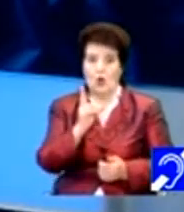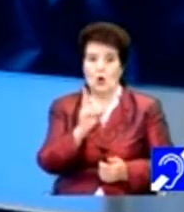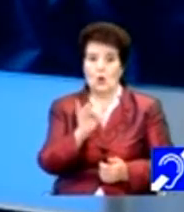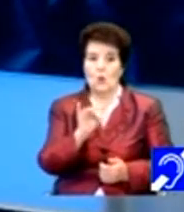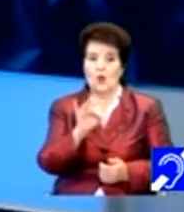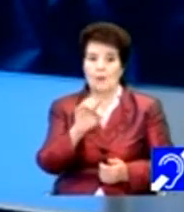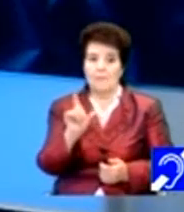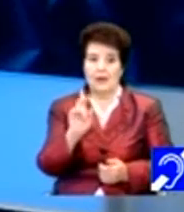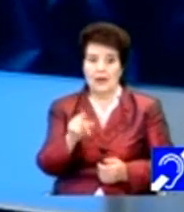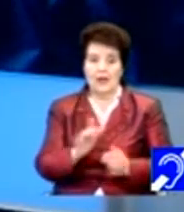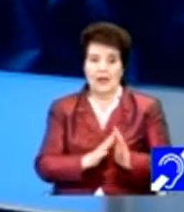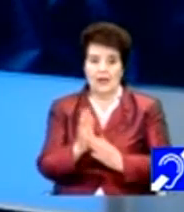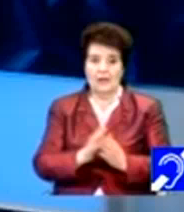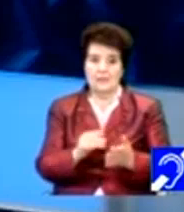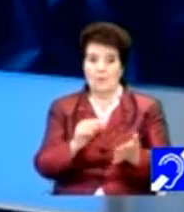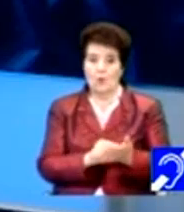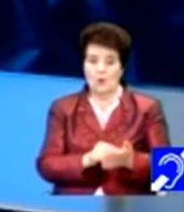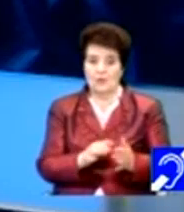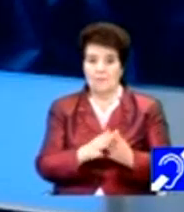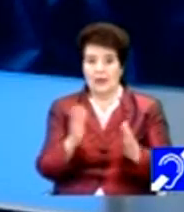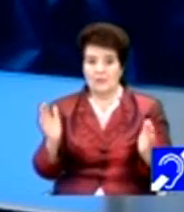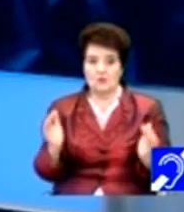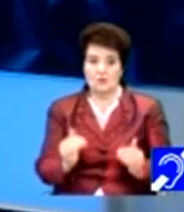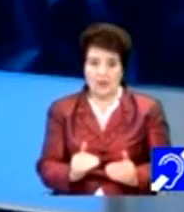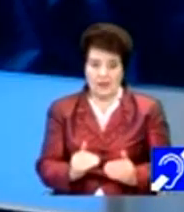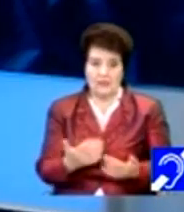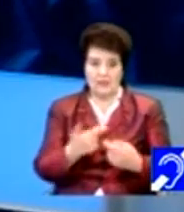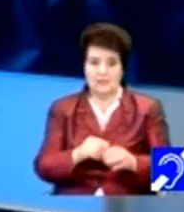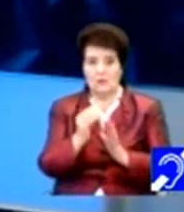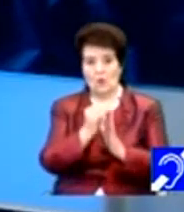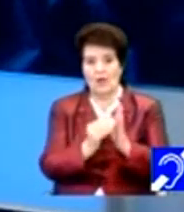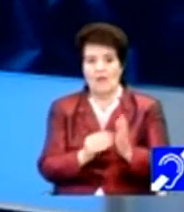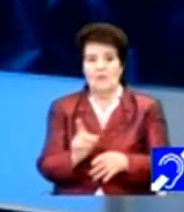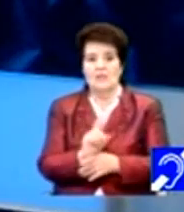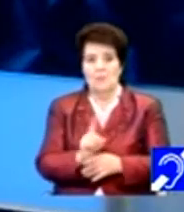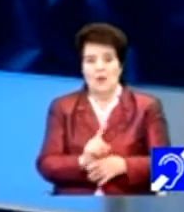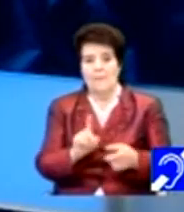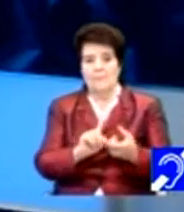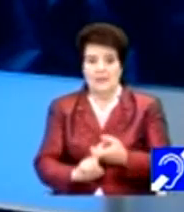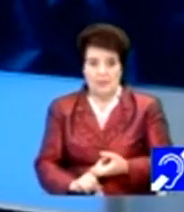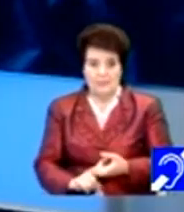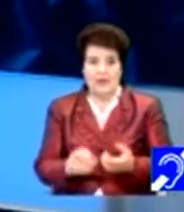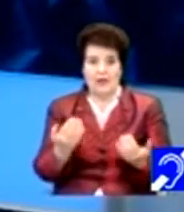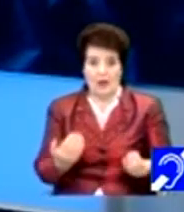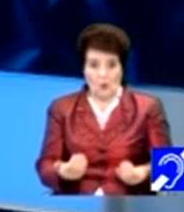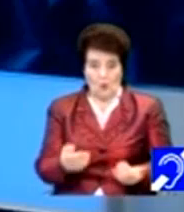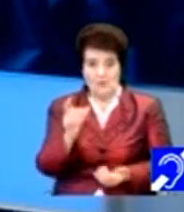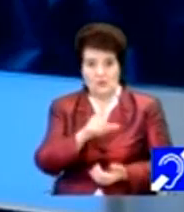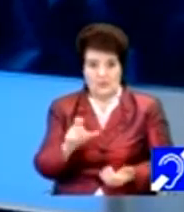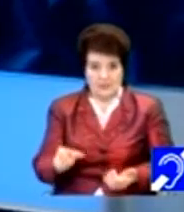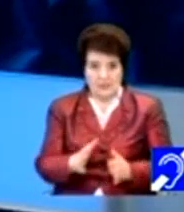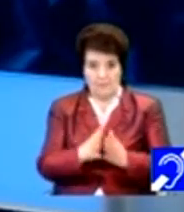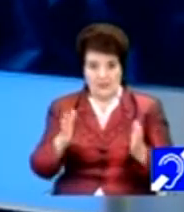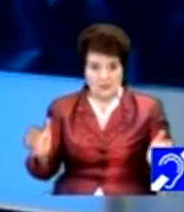crește, ajunge la un punct maxim și apoi scade. Acesta este un grafic normal într-o pandemie, astfel că acum cetățenii din